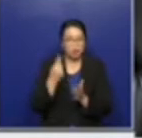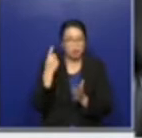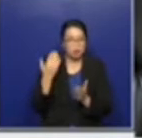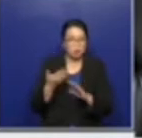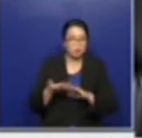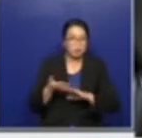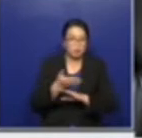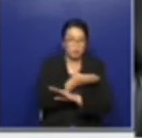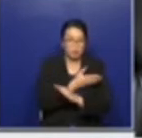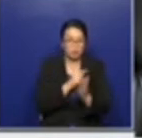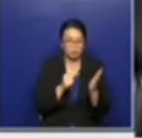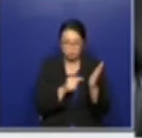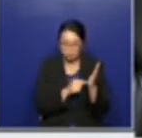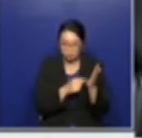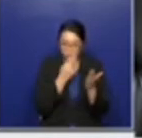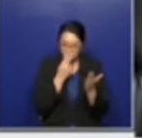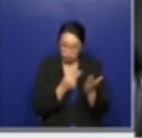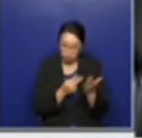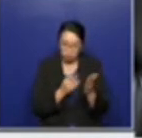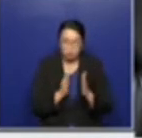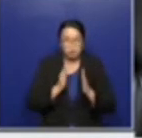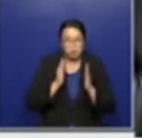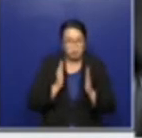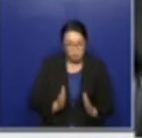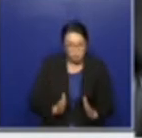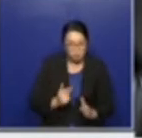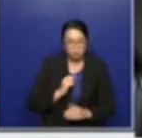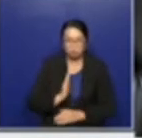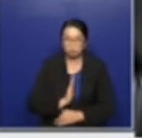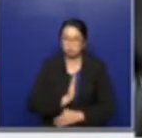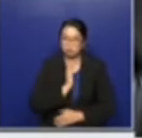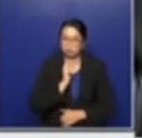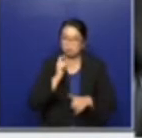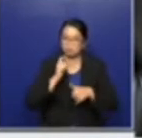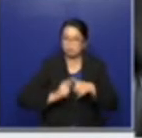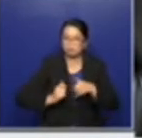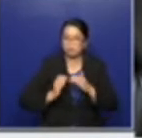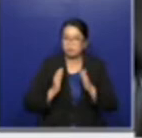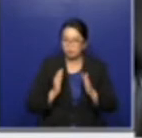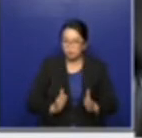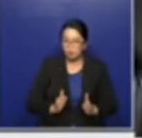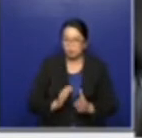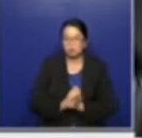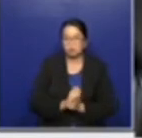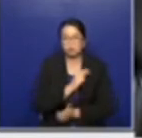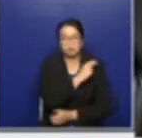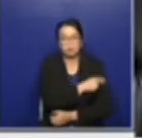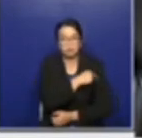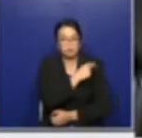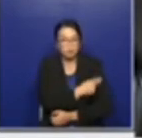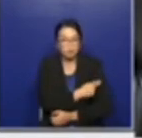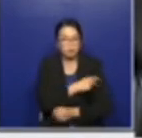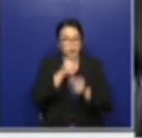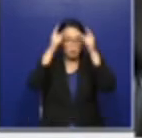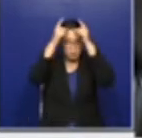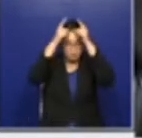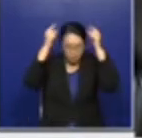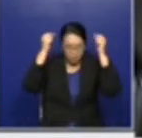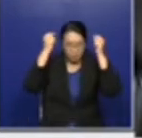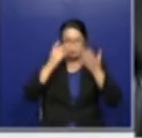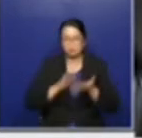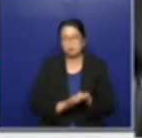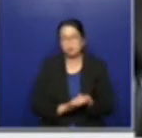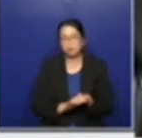เกิดนั้นมนุษย์ต้องมีศักดิ์ศรีความเป็นมนุษย์ไม่ว่าหมอไม่ว่าพยาบาล